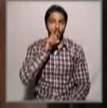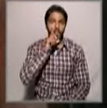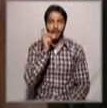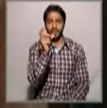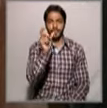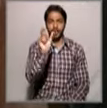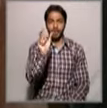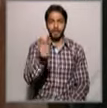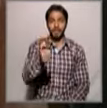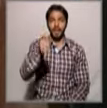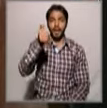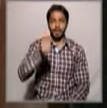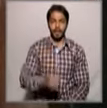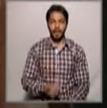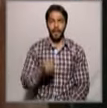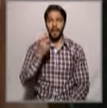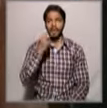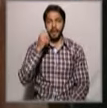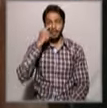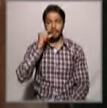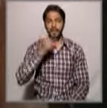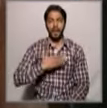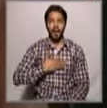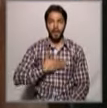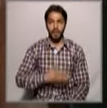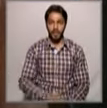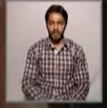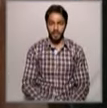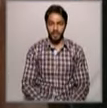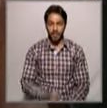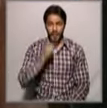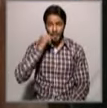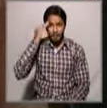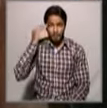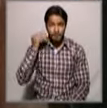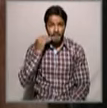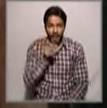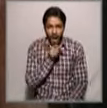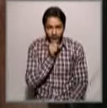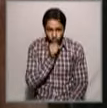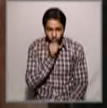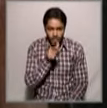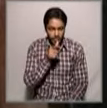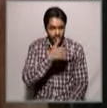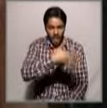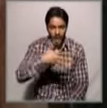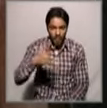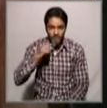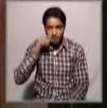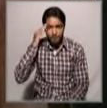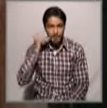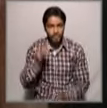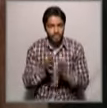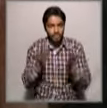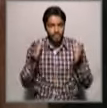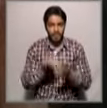ليا كان بنتي تعبت شويه، قلت لها زي اي ام، انا عندي قبل كده بنات كتير، ثلاث بنات، فهي كانت عندها 17 سنه.